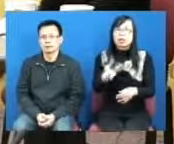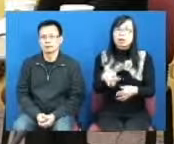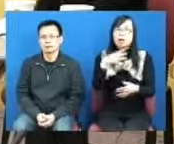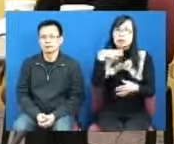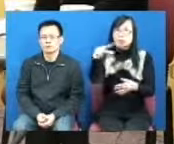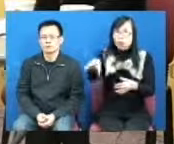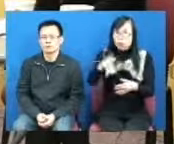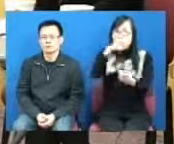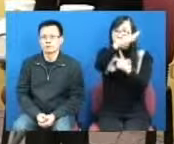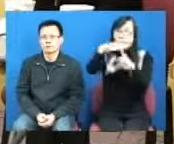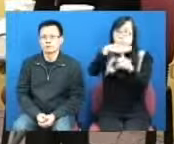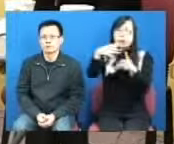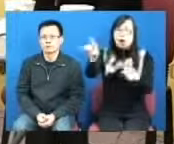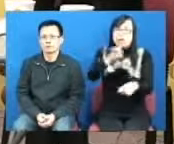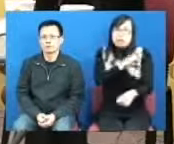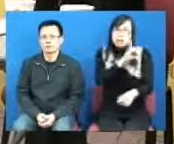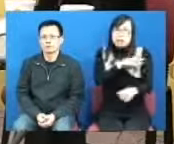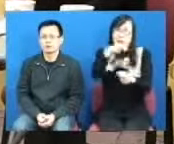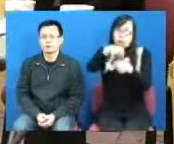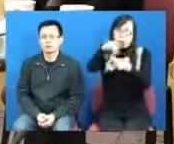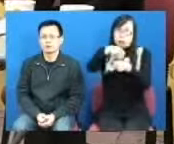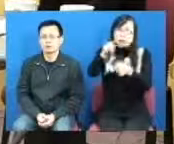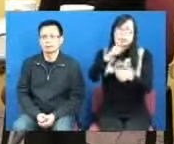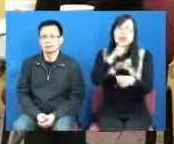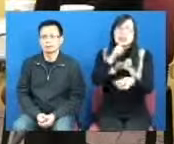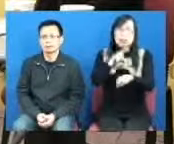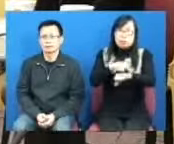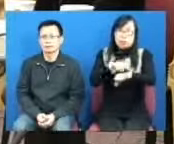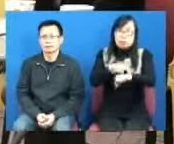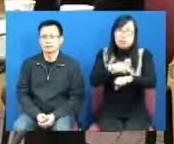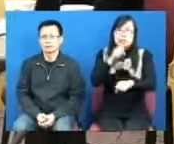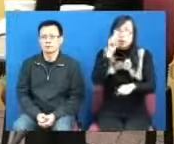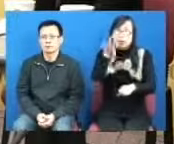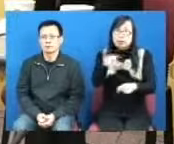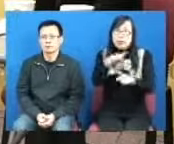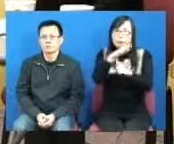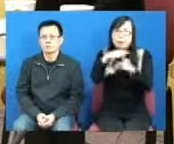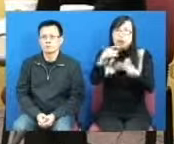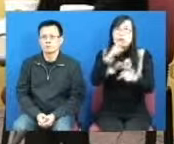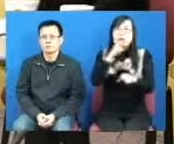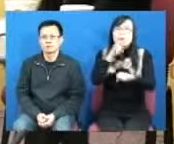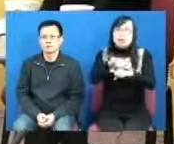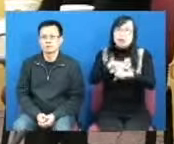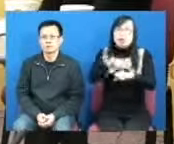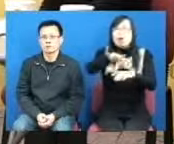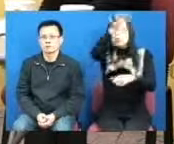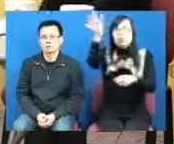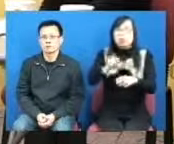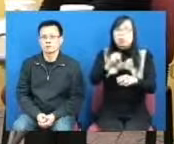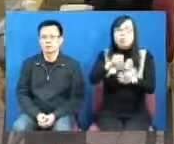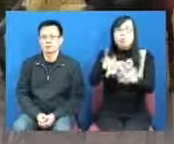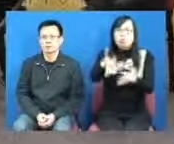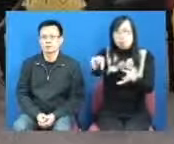半當是自動供款或者有時他們說一半有時他們說全部6千元都拿出來